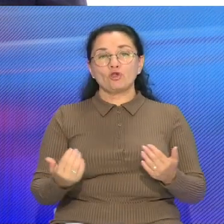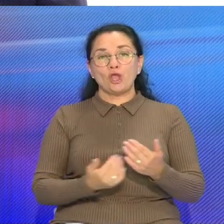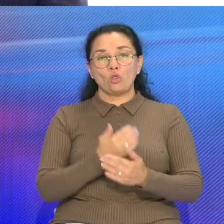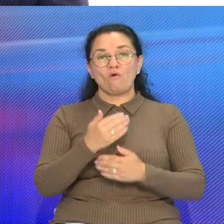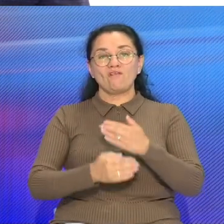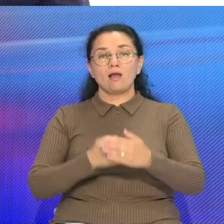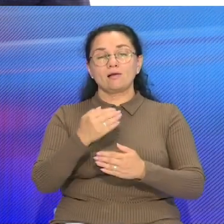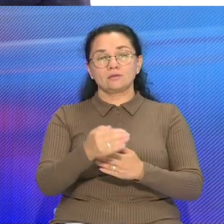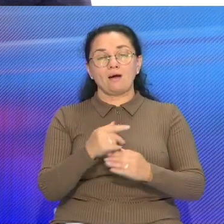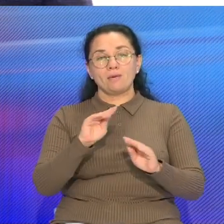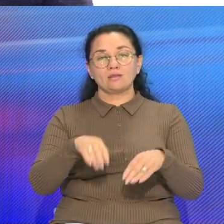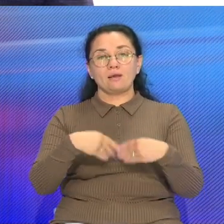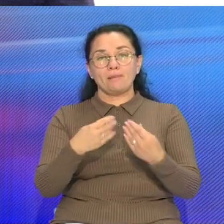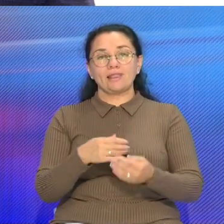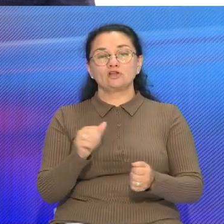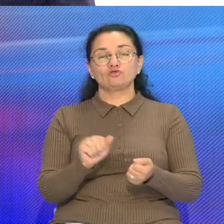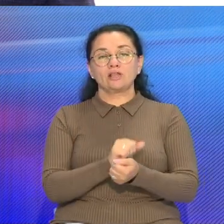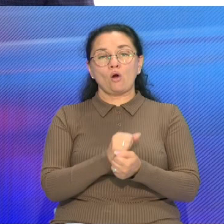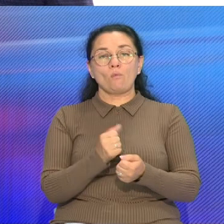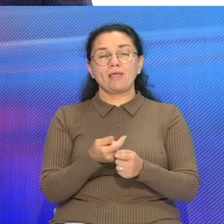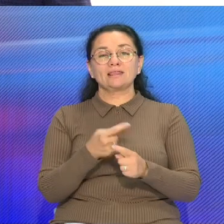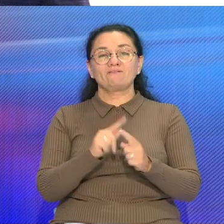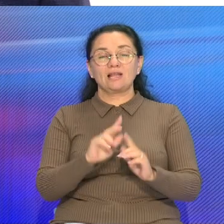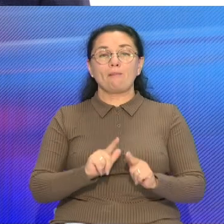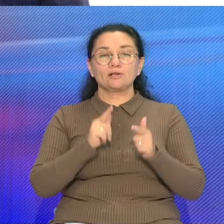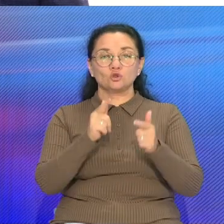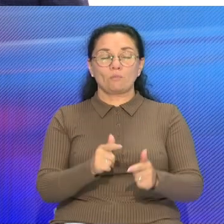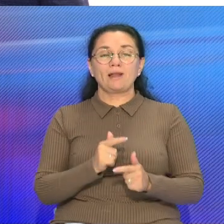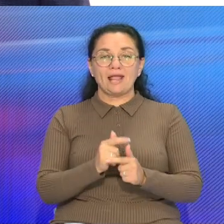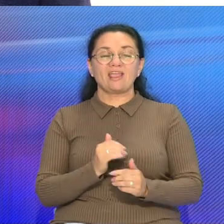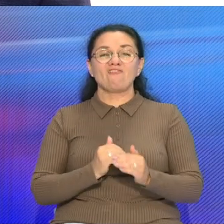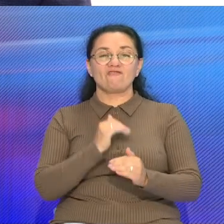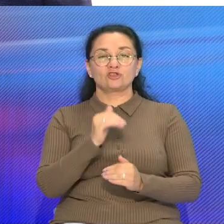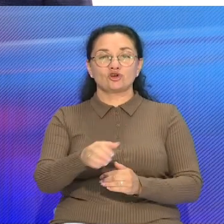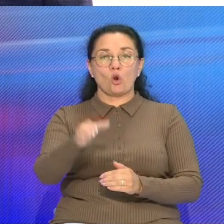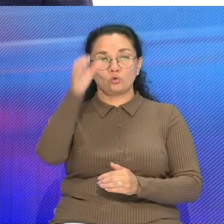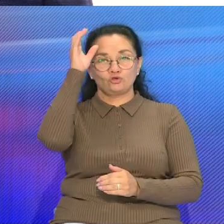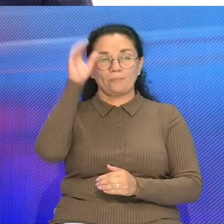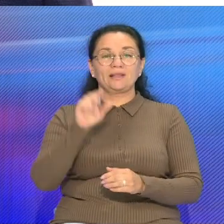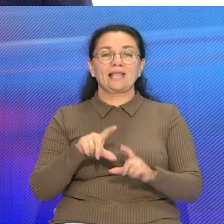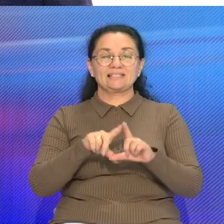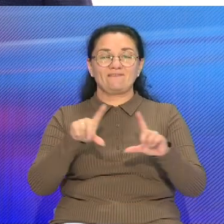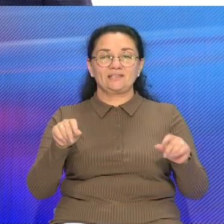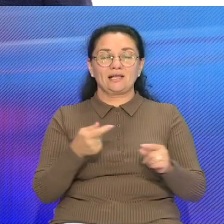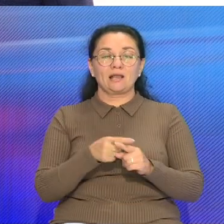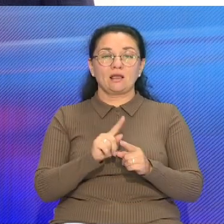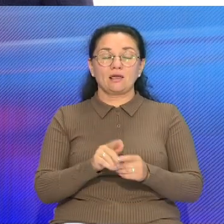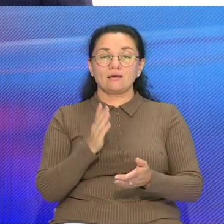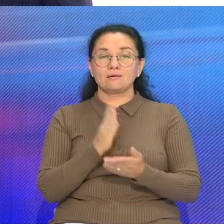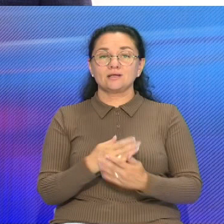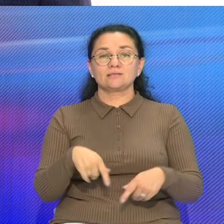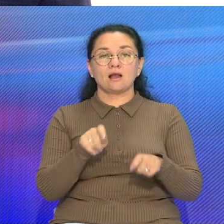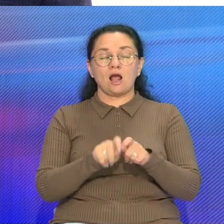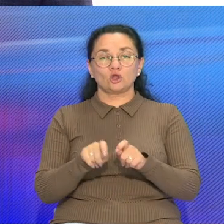это непосредственно подача документов для поступления в учреждение высшего образования. На всех этапах комитет осуществляет контроль,